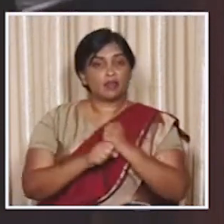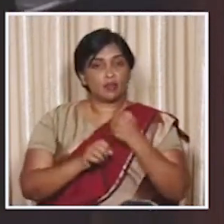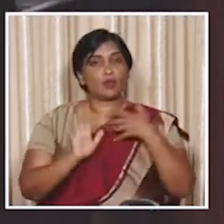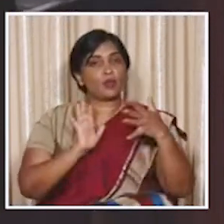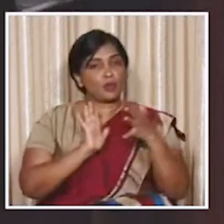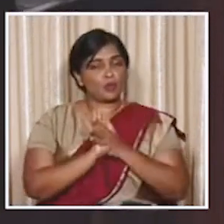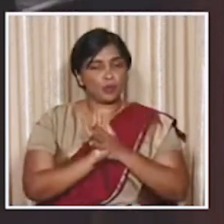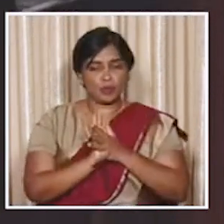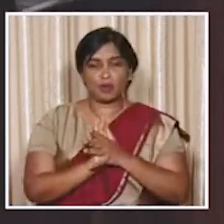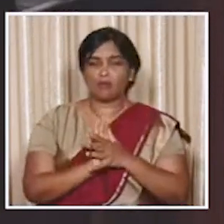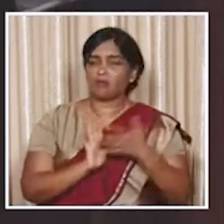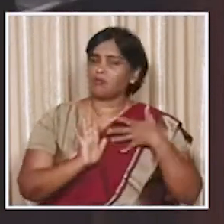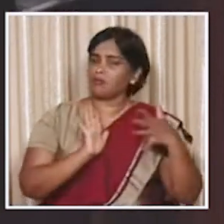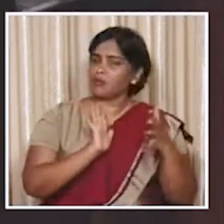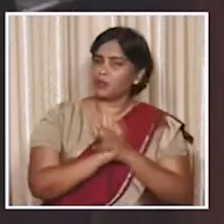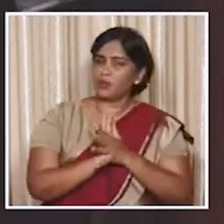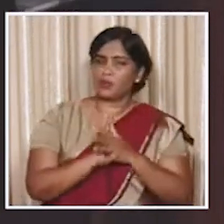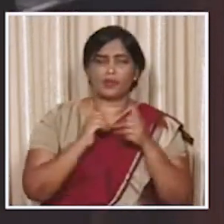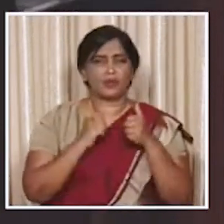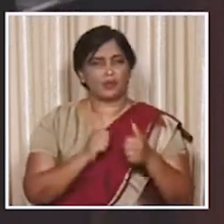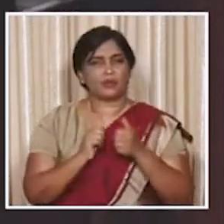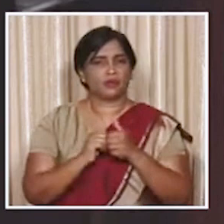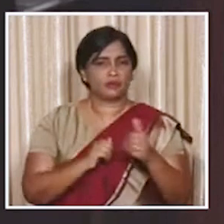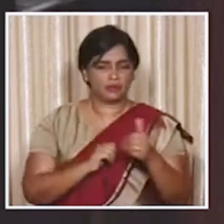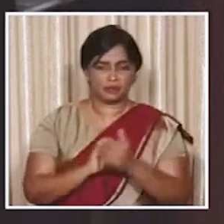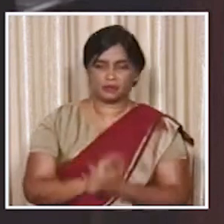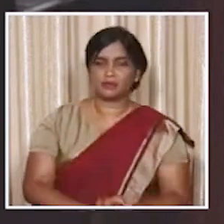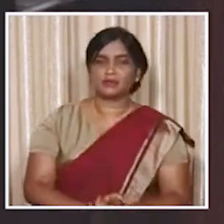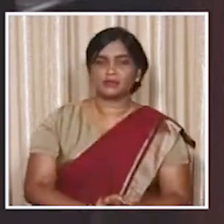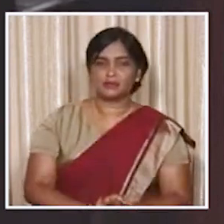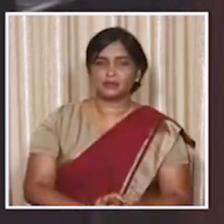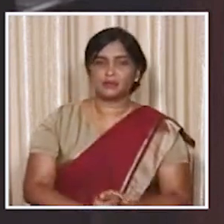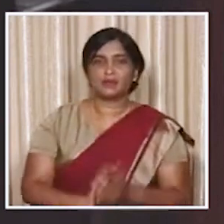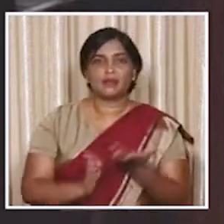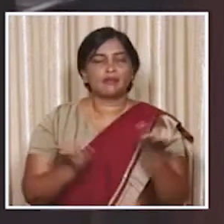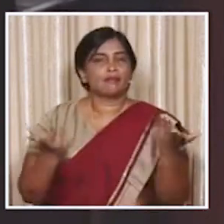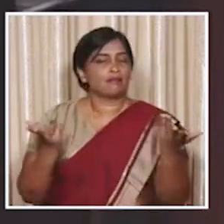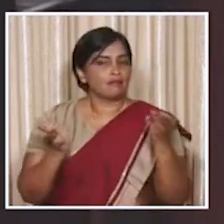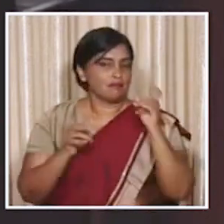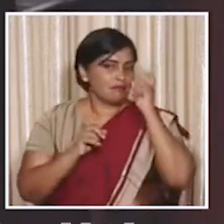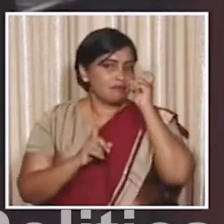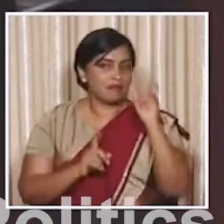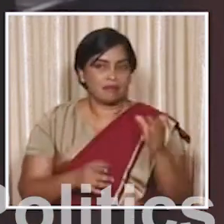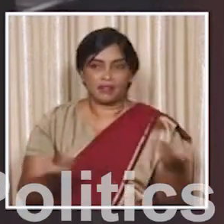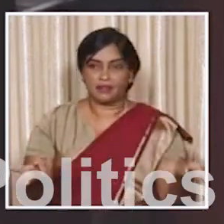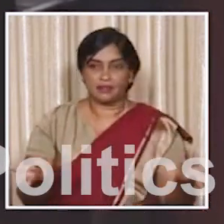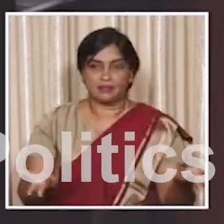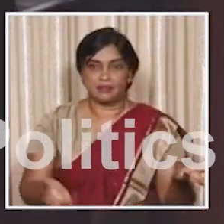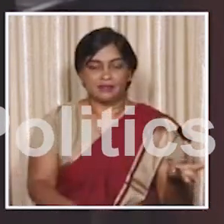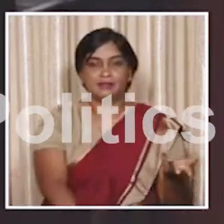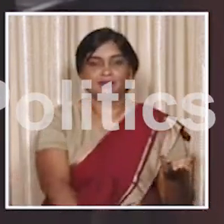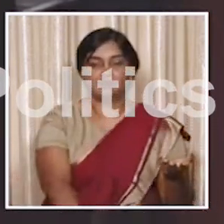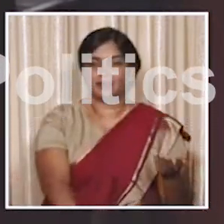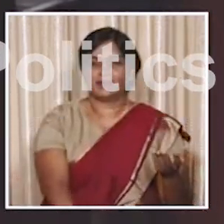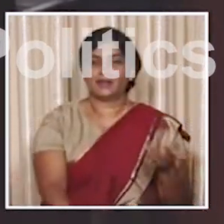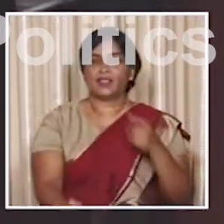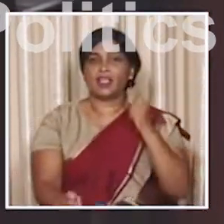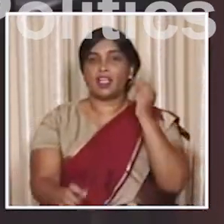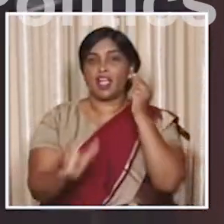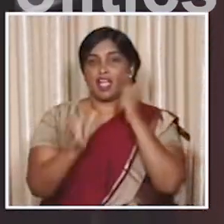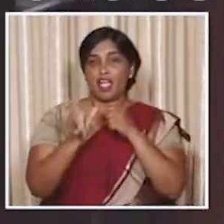සමග සමීපව වැඩ කටයුතු කළා. බලන්නකෝ දෙයියනි. මේ දැන් අනුර